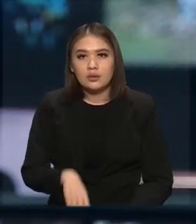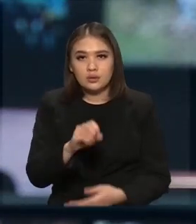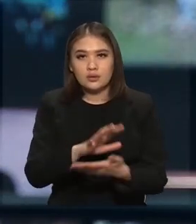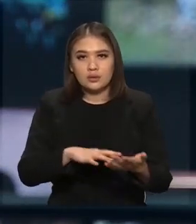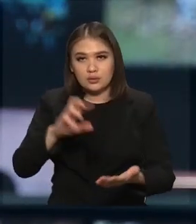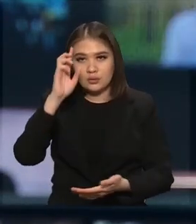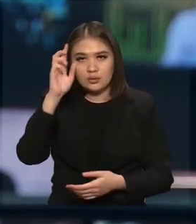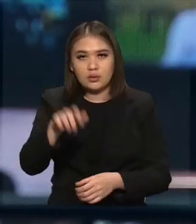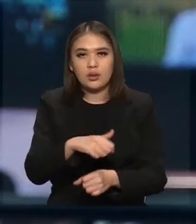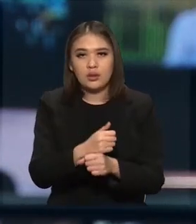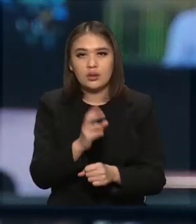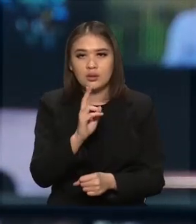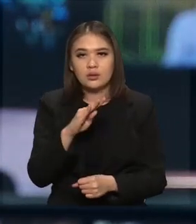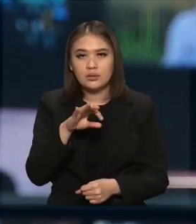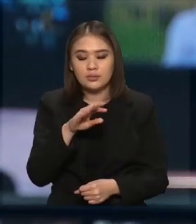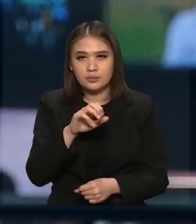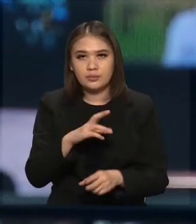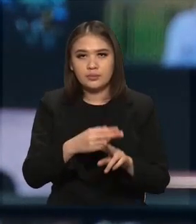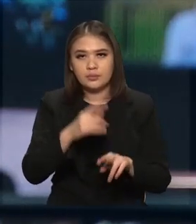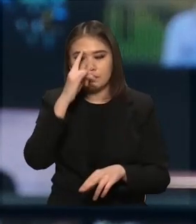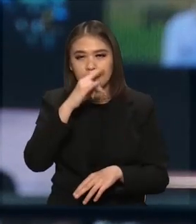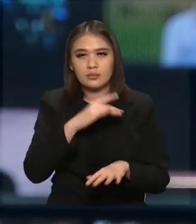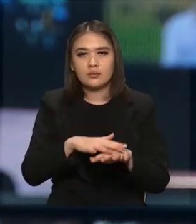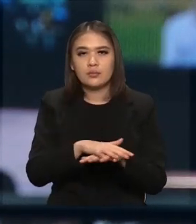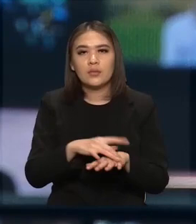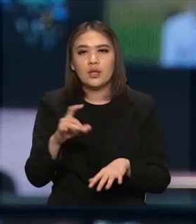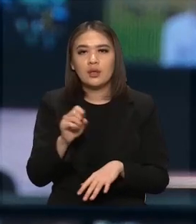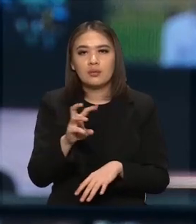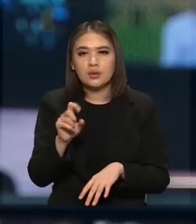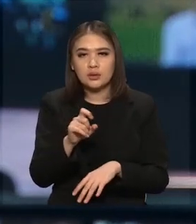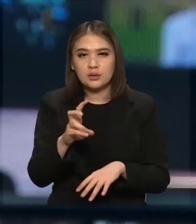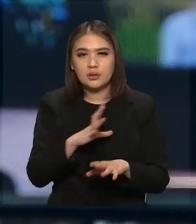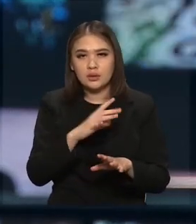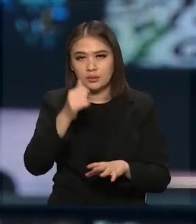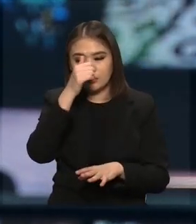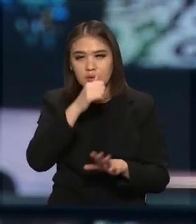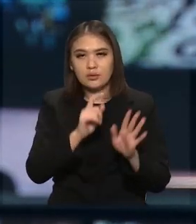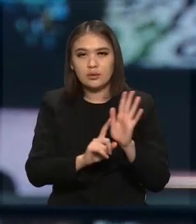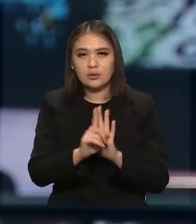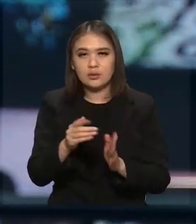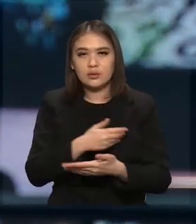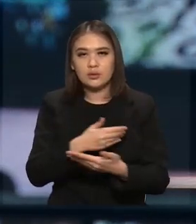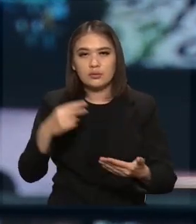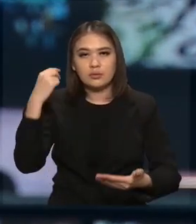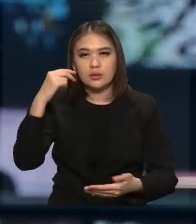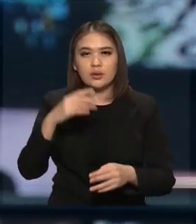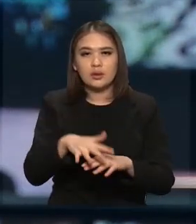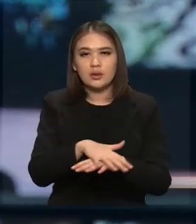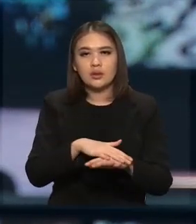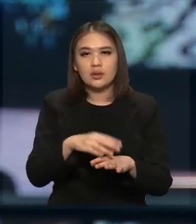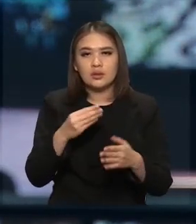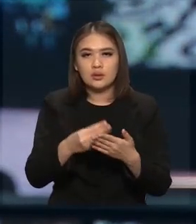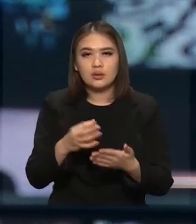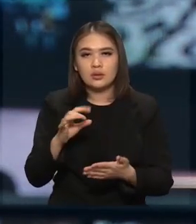Жалғастырайық. Мемлекет басшысы Қасым-Жомарт Тоқаев Қазақстан халқын Рамазан айының басталуымен құттықтады. Президент халқымыз үшін қасиетті